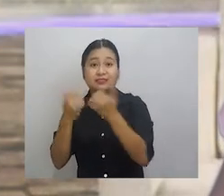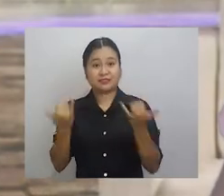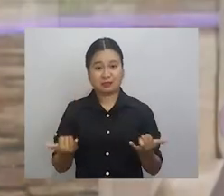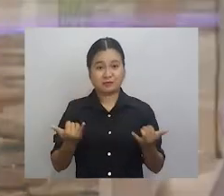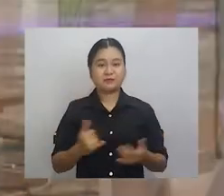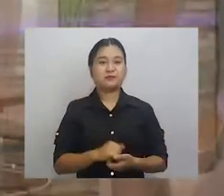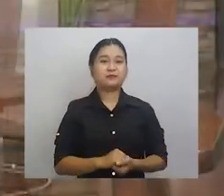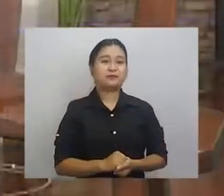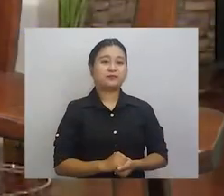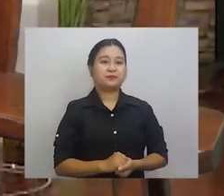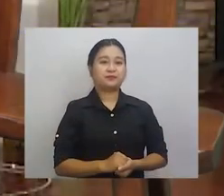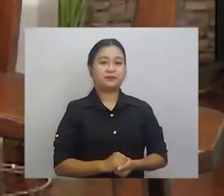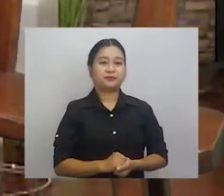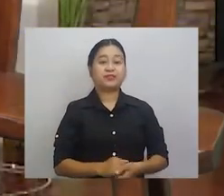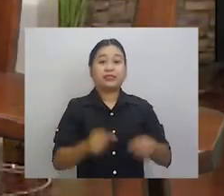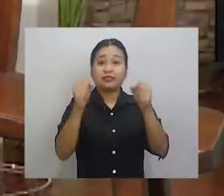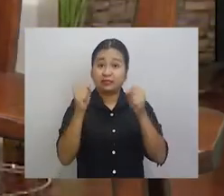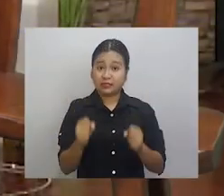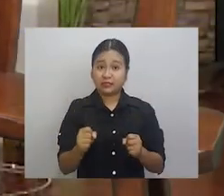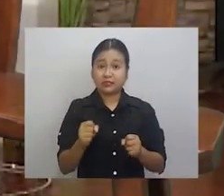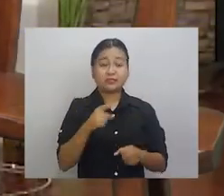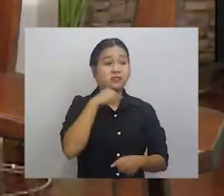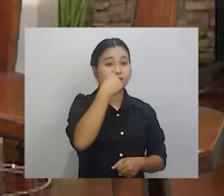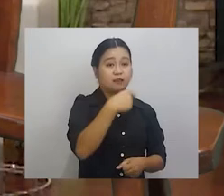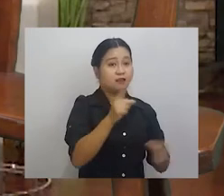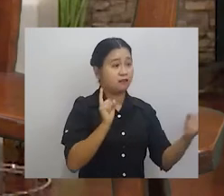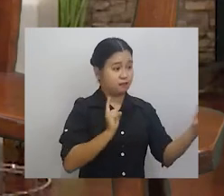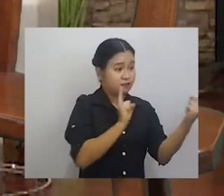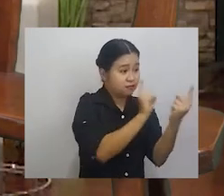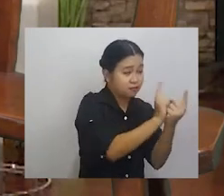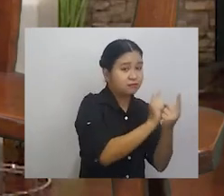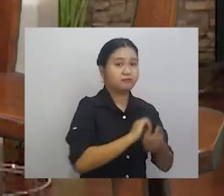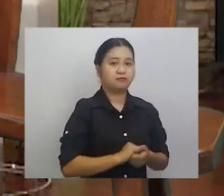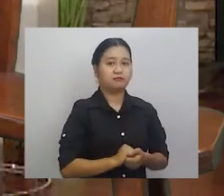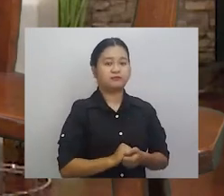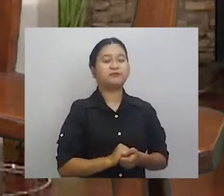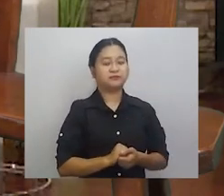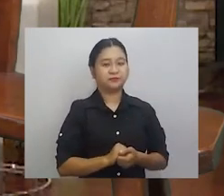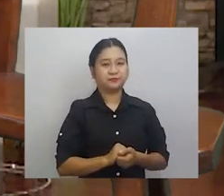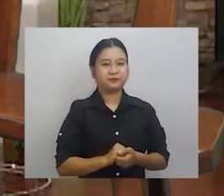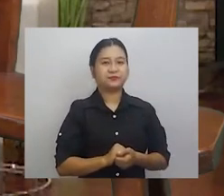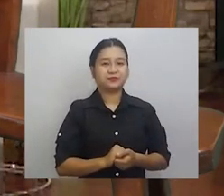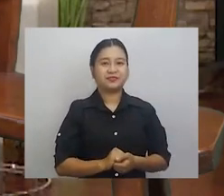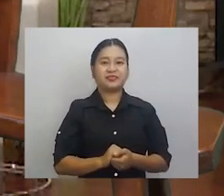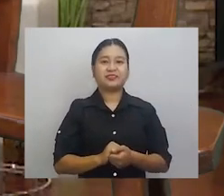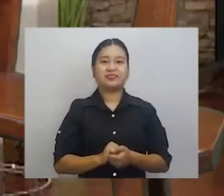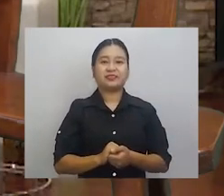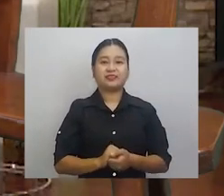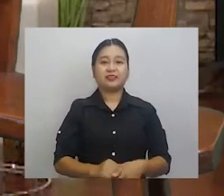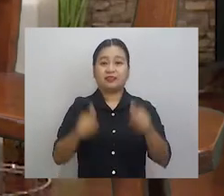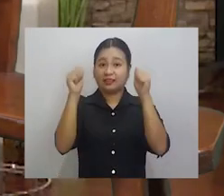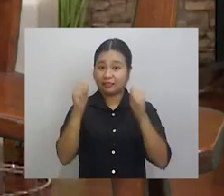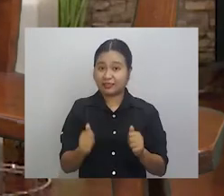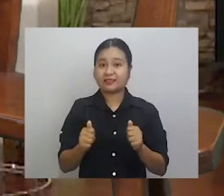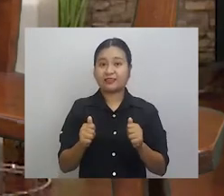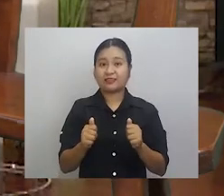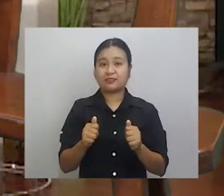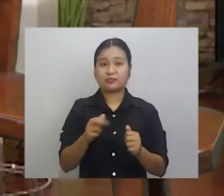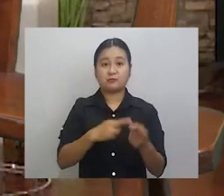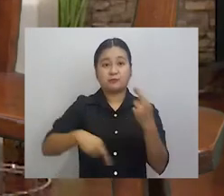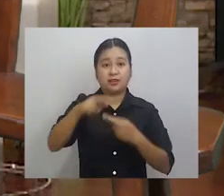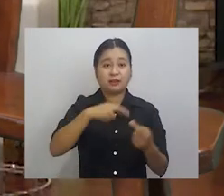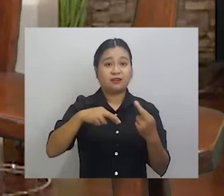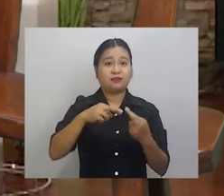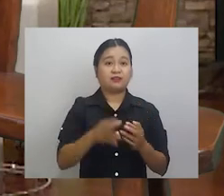kasama ngayon. Maaari nilang sabihan o lapitan, tama ka riyan, Ma'am Shireshen, at maaari rin nilang balikan